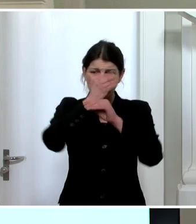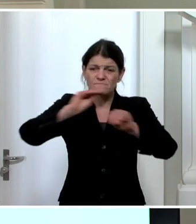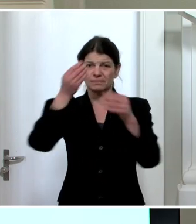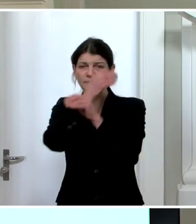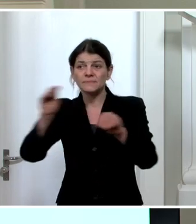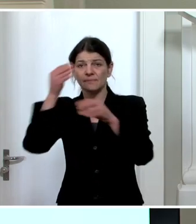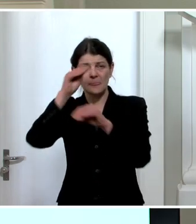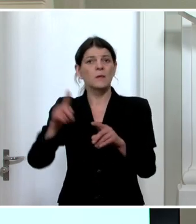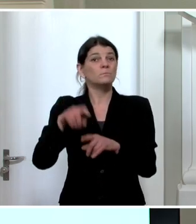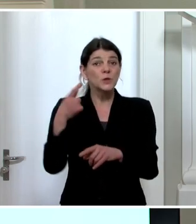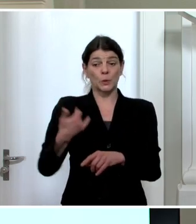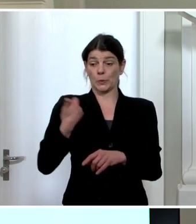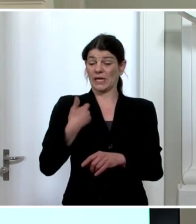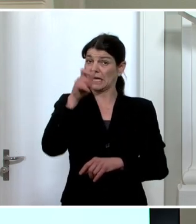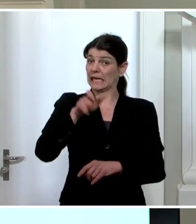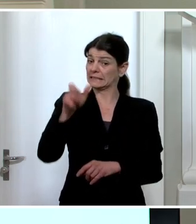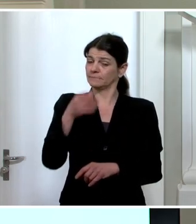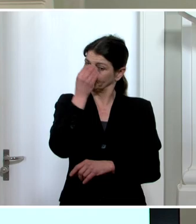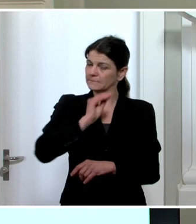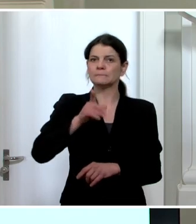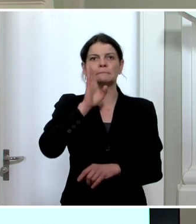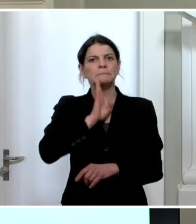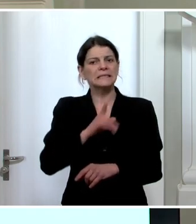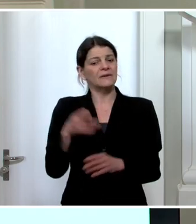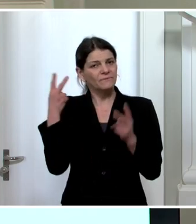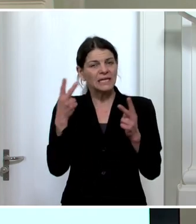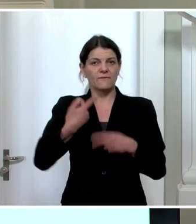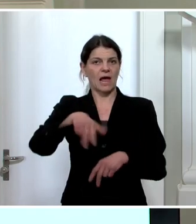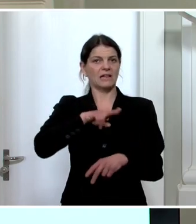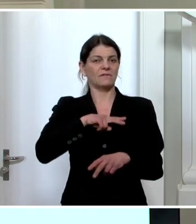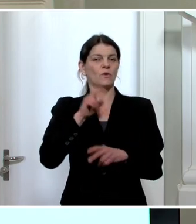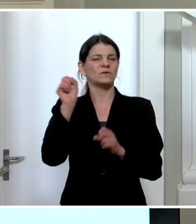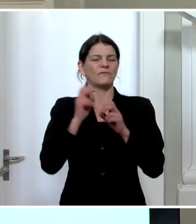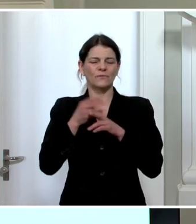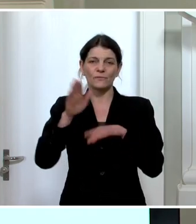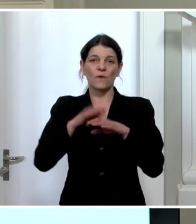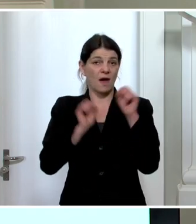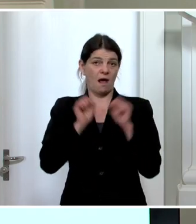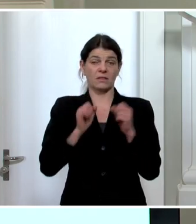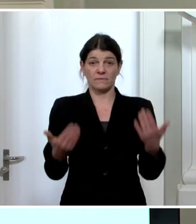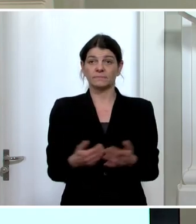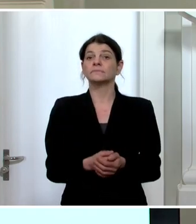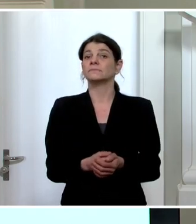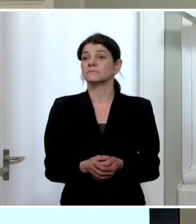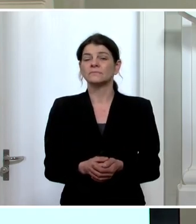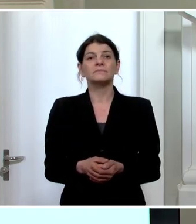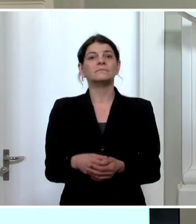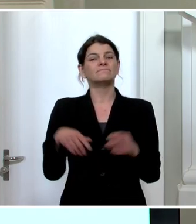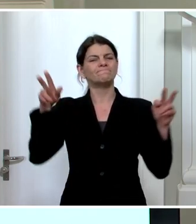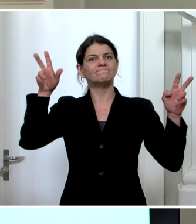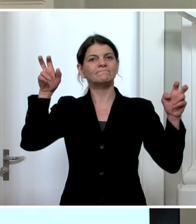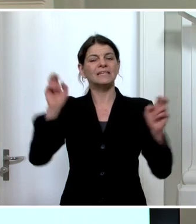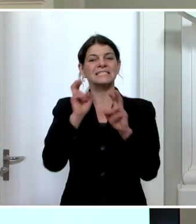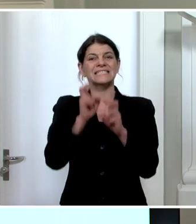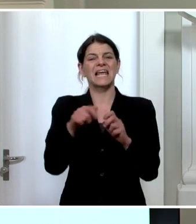auf die Notwendigkeit des verantwortungsvollen Verhaltens hinzuweisen. Mit der Kampagne Stay at Home